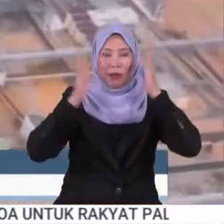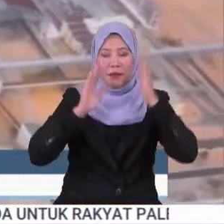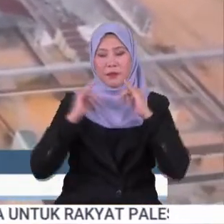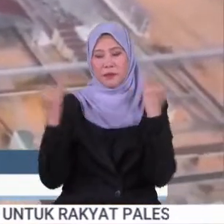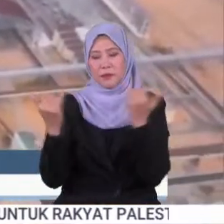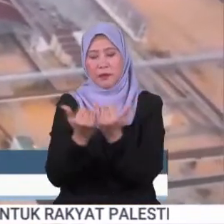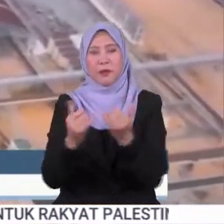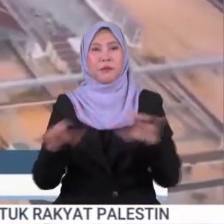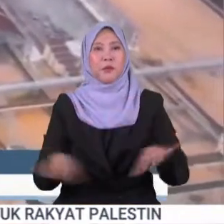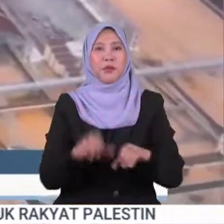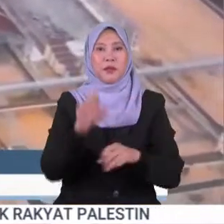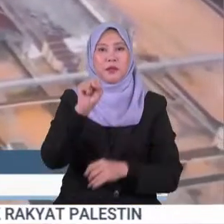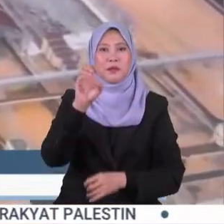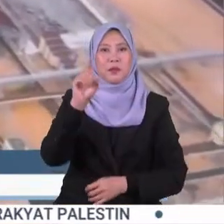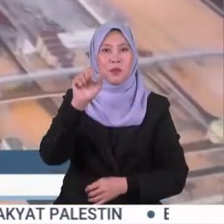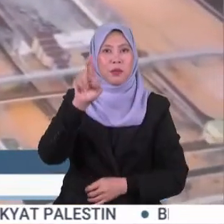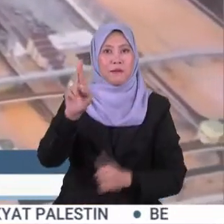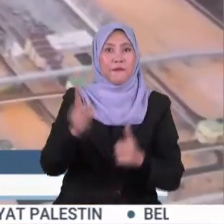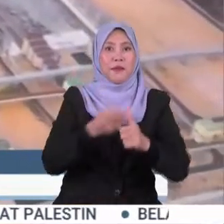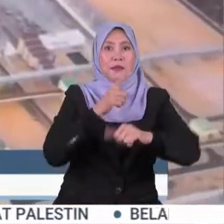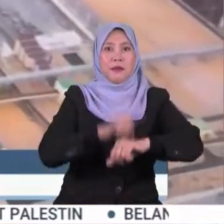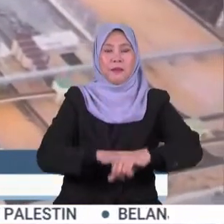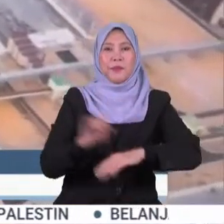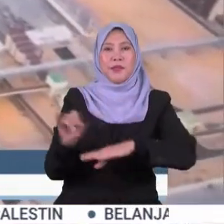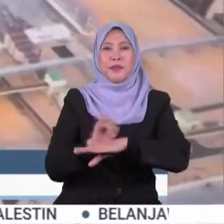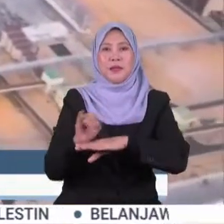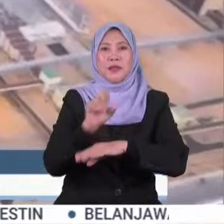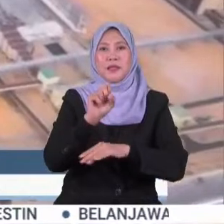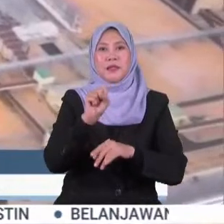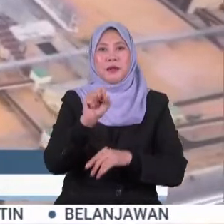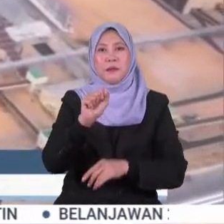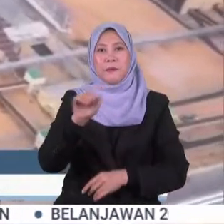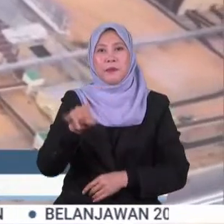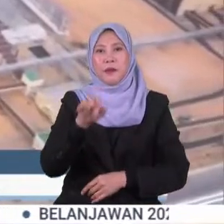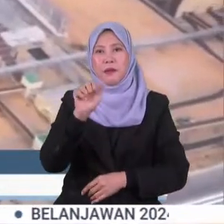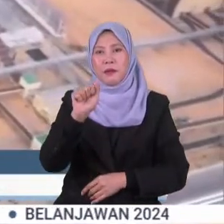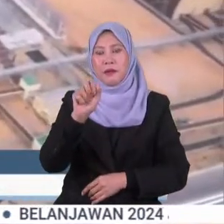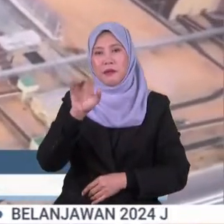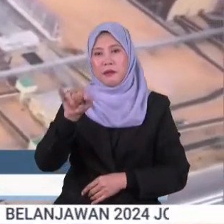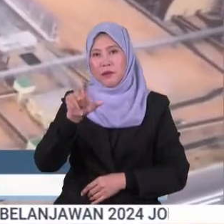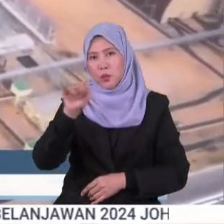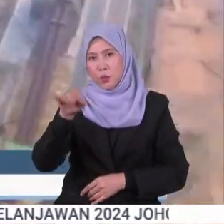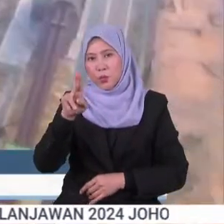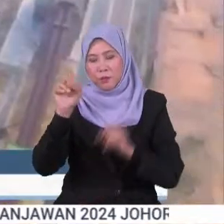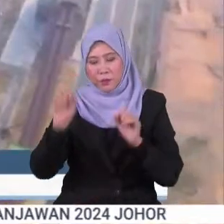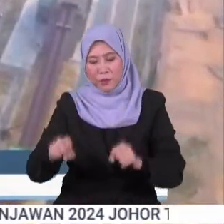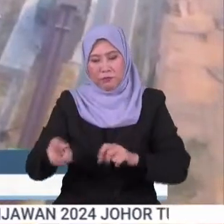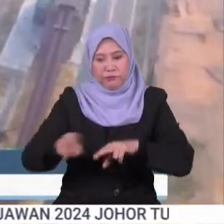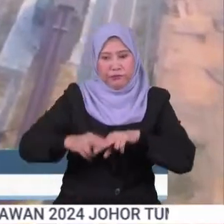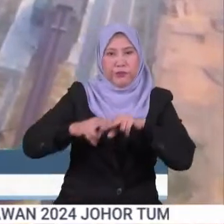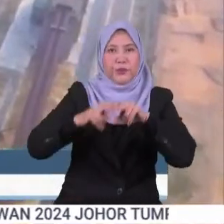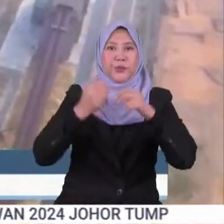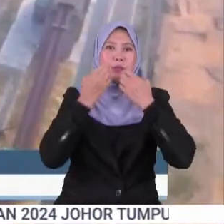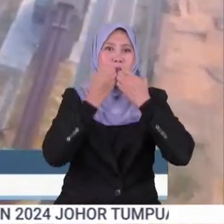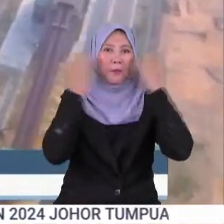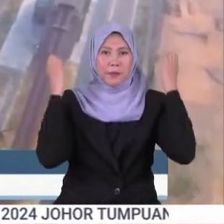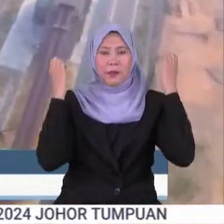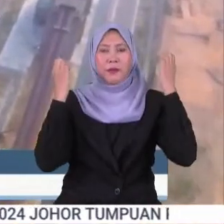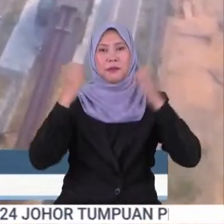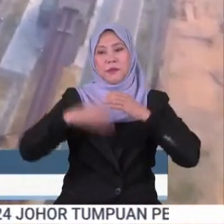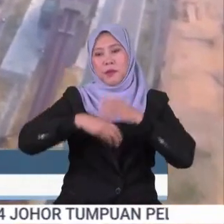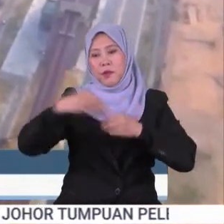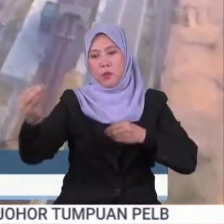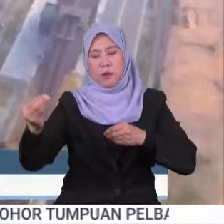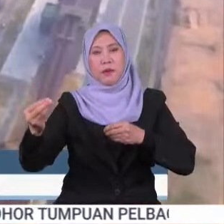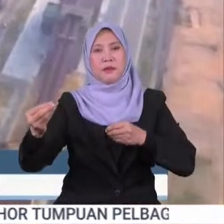merupakan syarikat pembuatan solar pertama di Taman Perindustrian Semalaju SIP diharap dapat meningkatkan kecekapan dalam